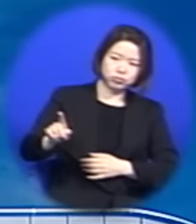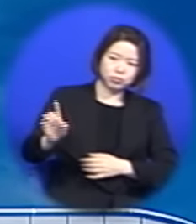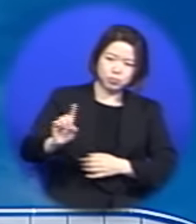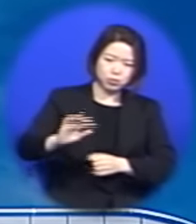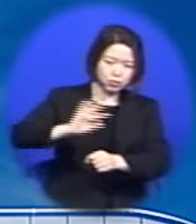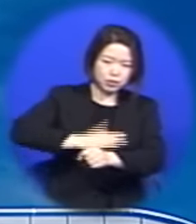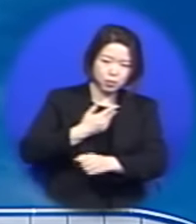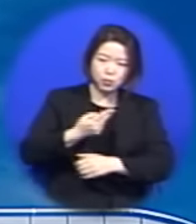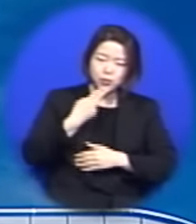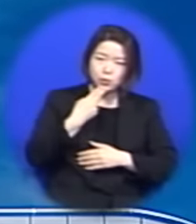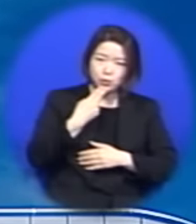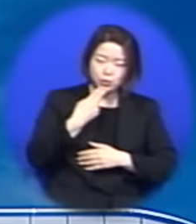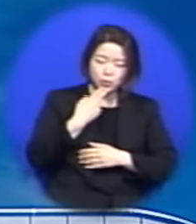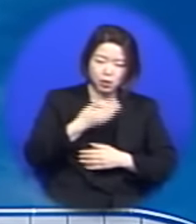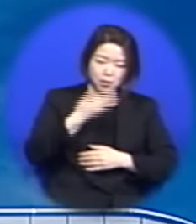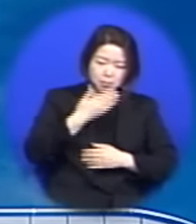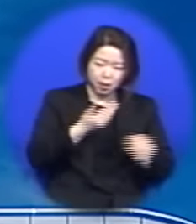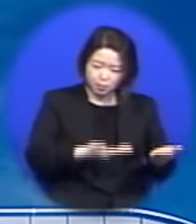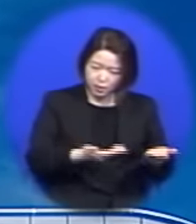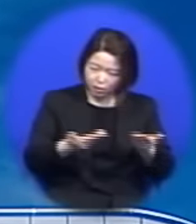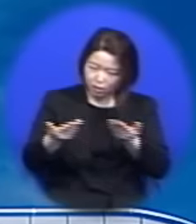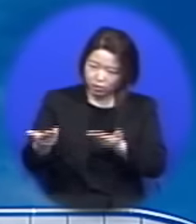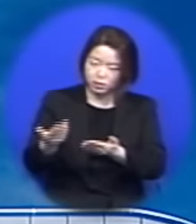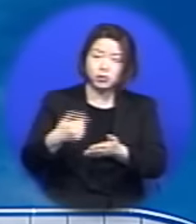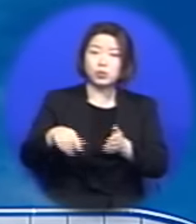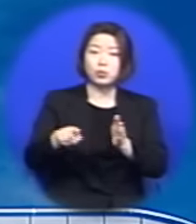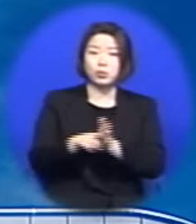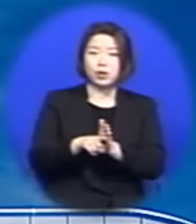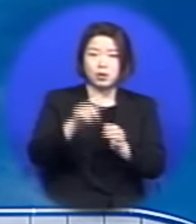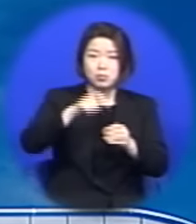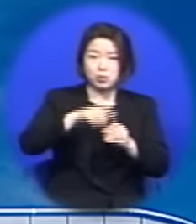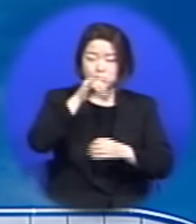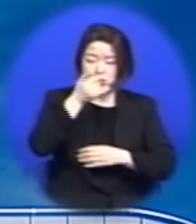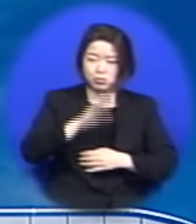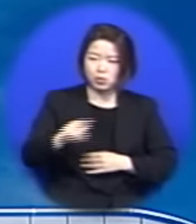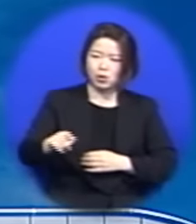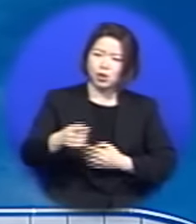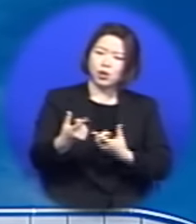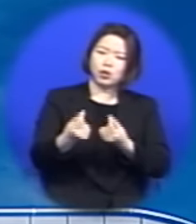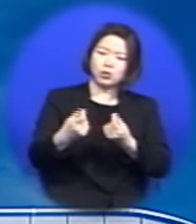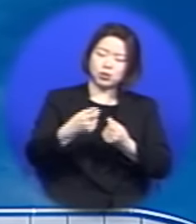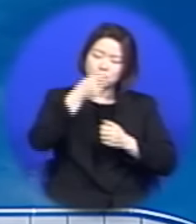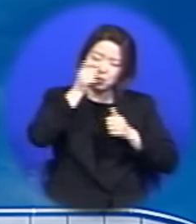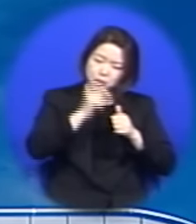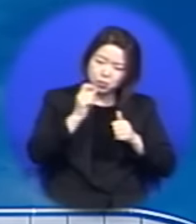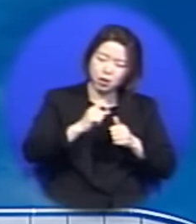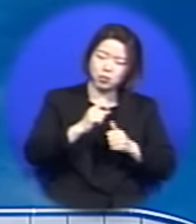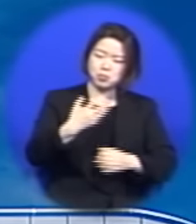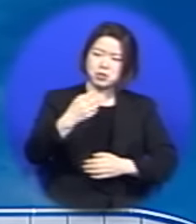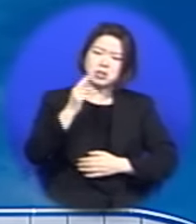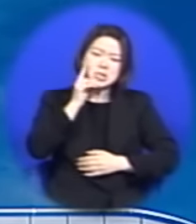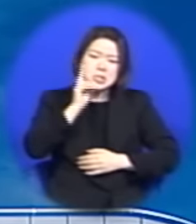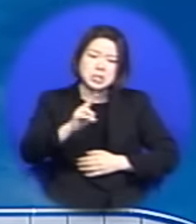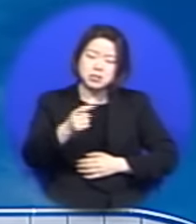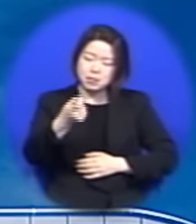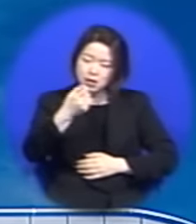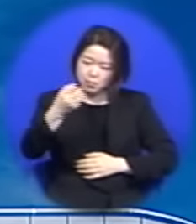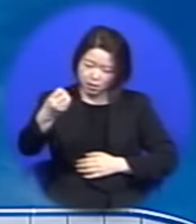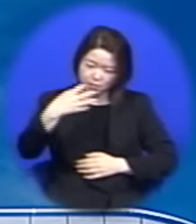없고 진 대접 잘해 드리려고 한 건데 이런 욕을 먹고 이렇게까지 험한 말을 들어야 하는가